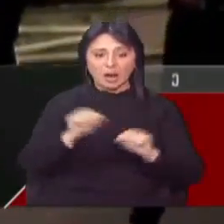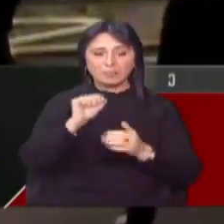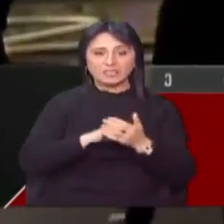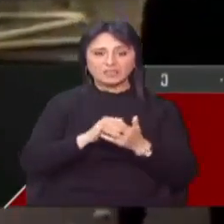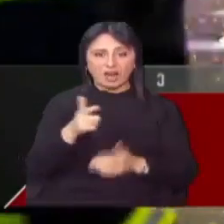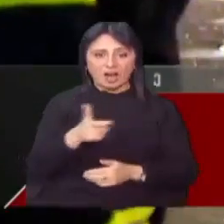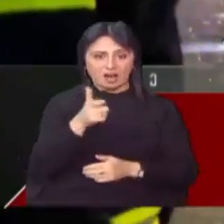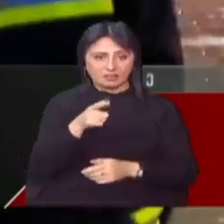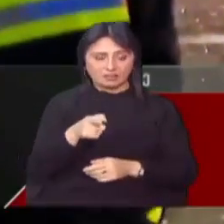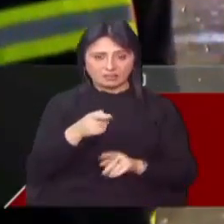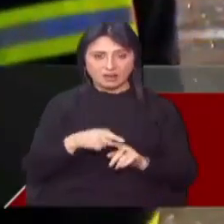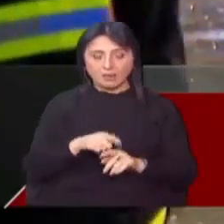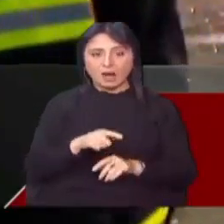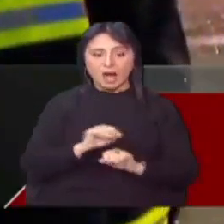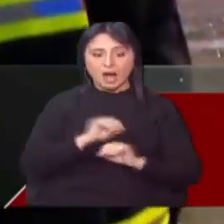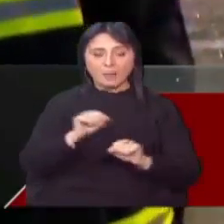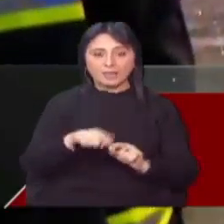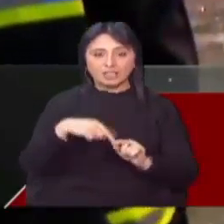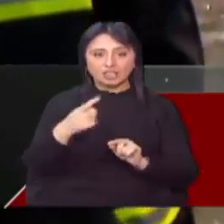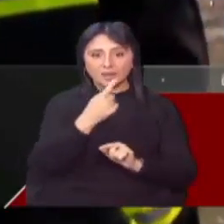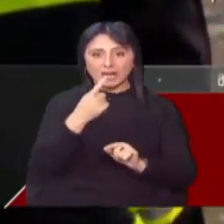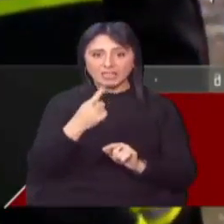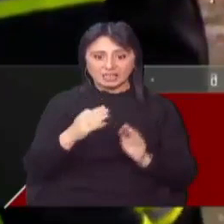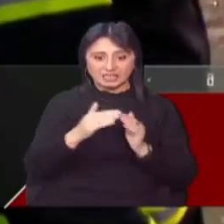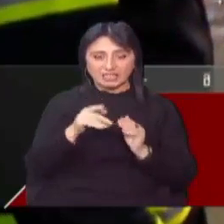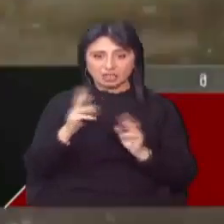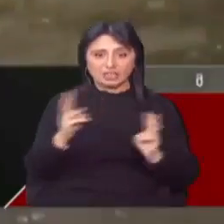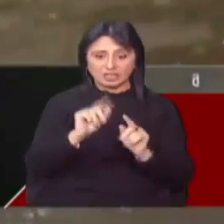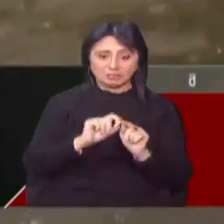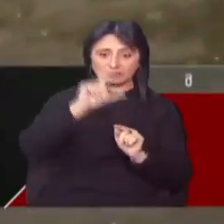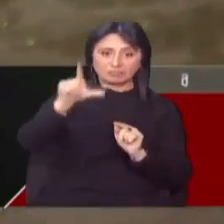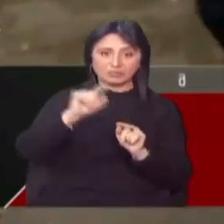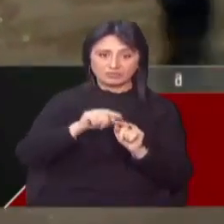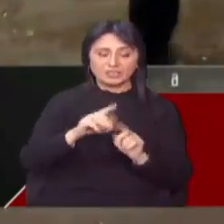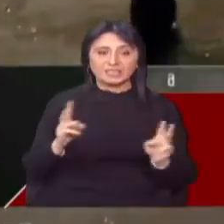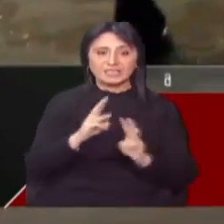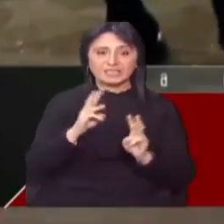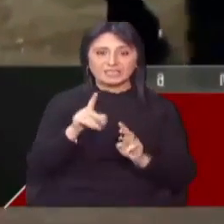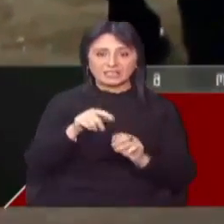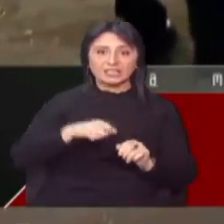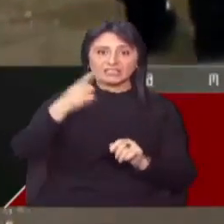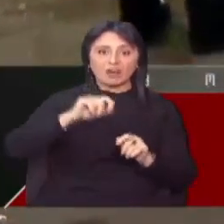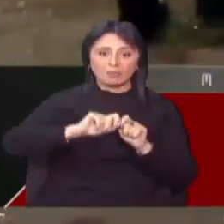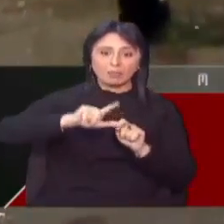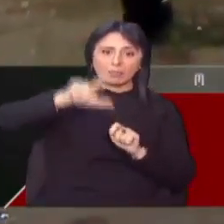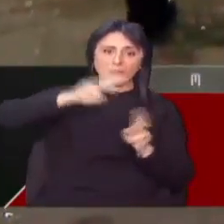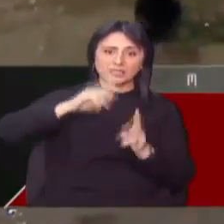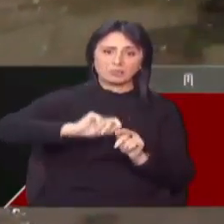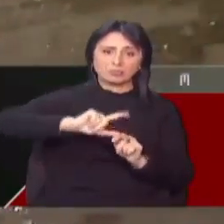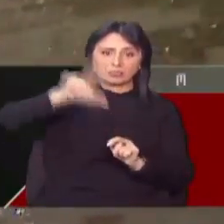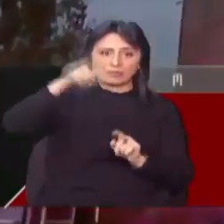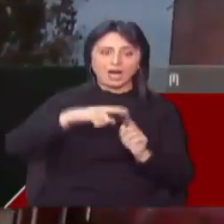მიზეზი ბუნებრივი აირია. Აფეთქების შემდეგ ერთ-ერთ საცხოვრებელ ბინაში ხანძარი გაჩნდა, რის შემდეგაც ცეცხლის სხვა სართულებზეც გავრცელდა.